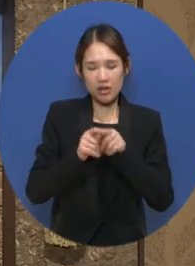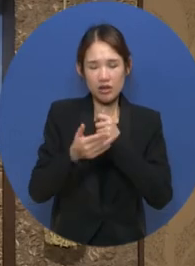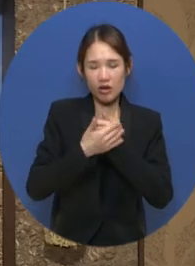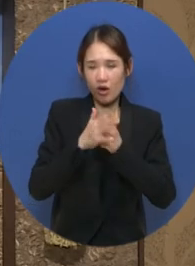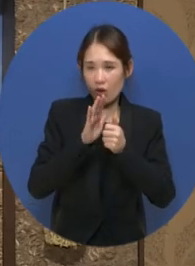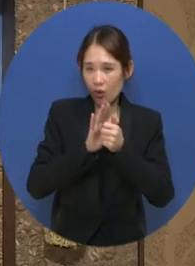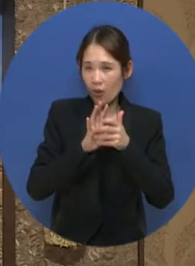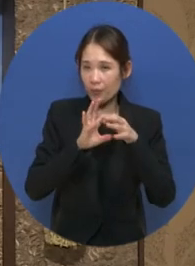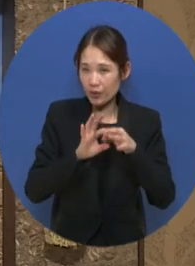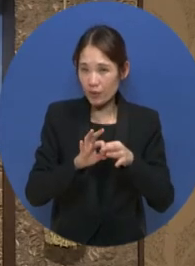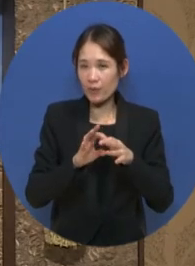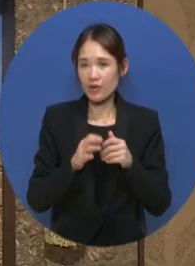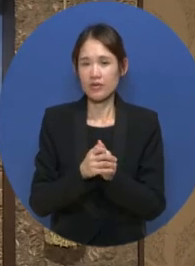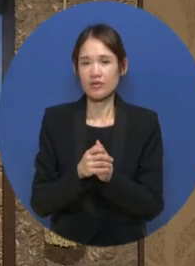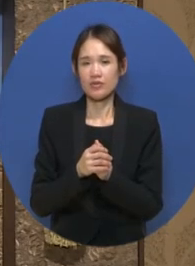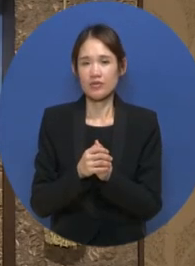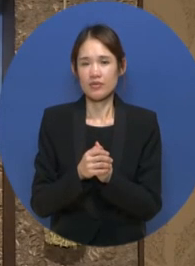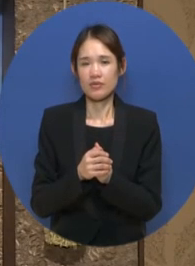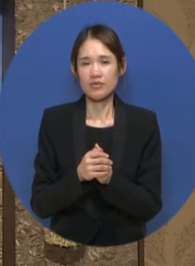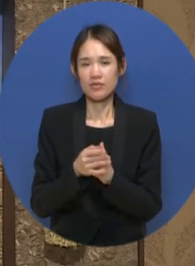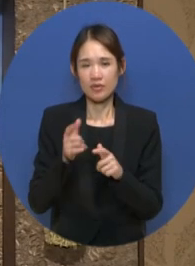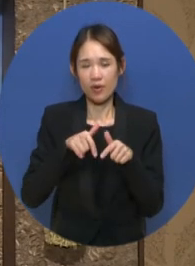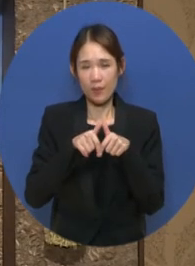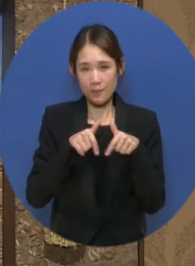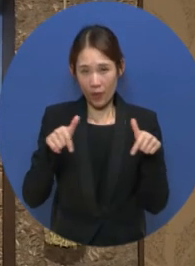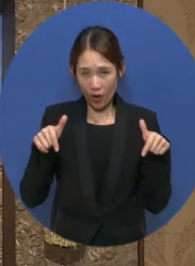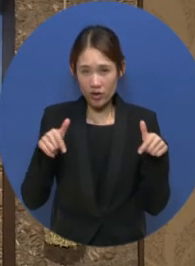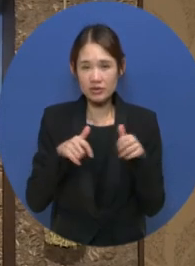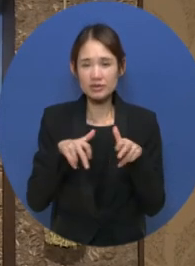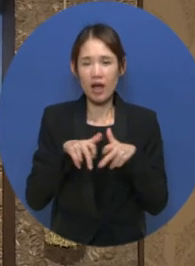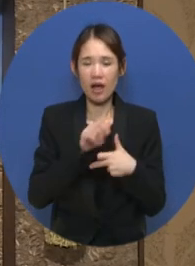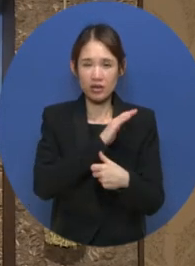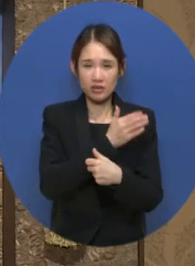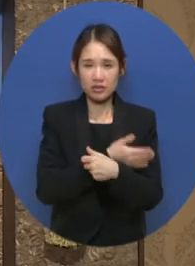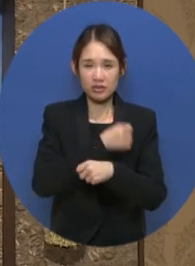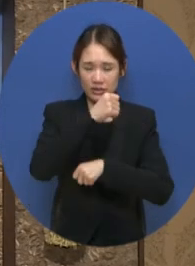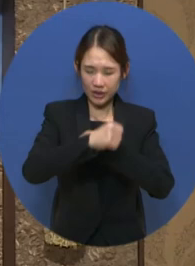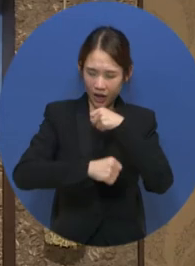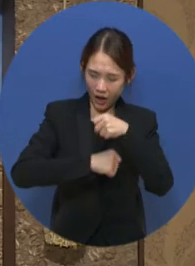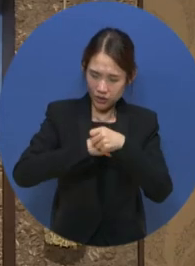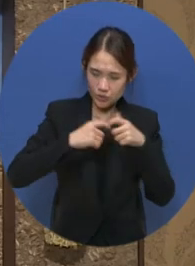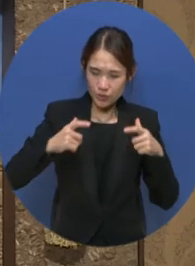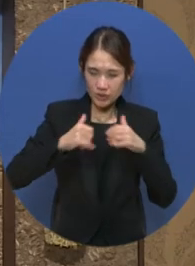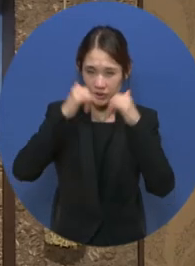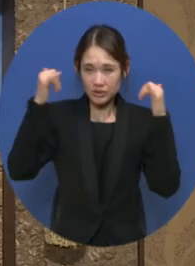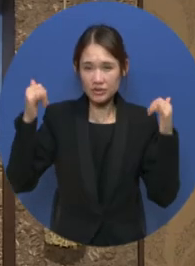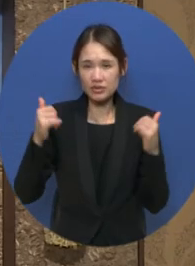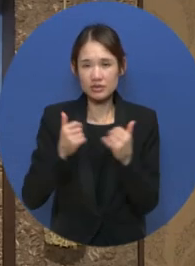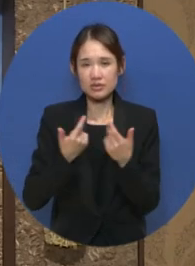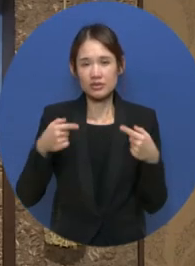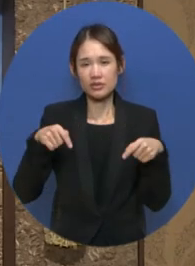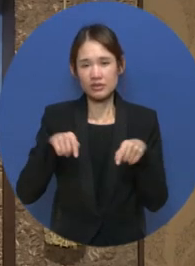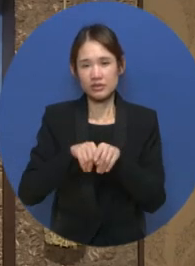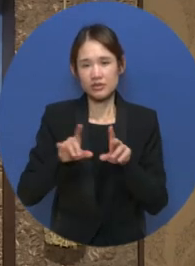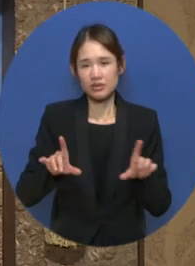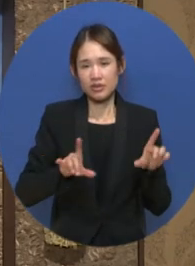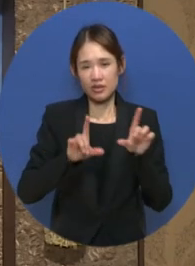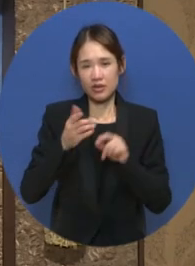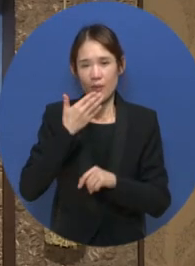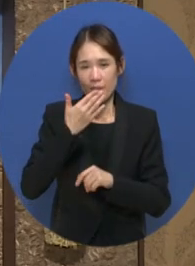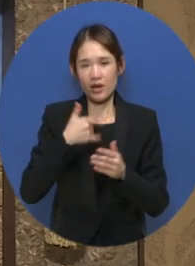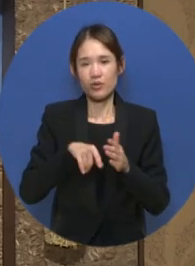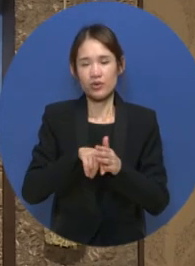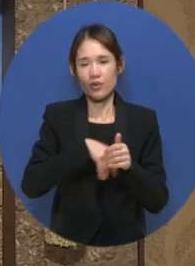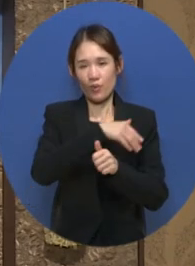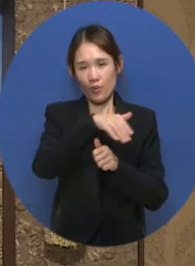함께 협력을 해서 조금 더 좀 평등하고 또 이제 좀 장애인들이 좀 더 자유롭게 즉 사회에서